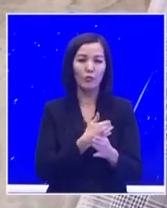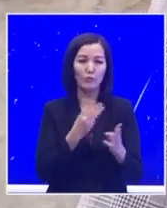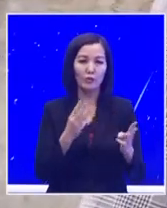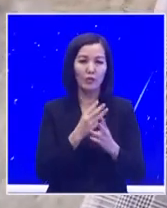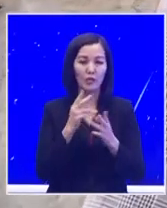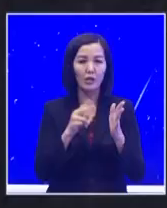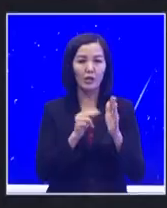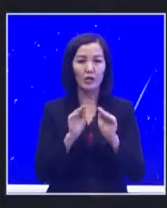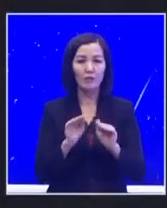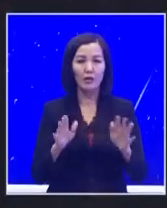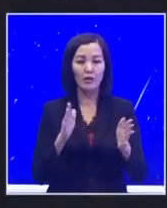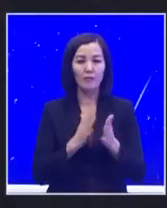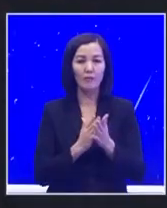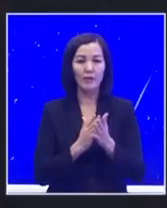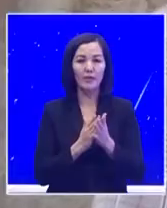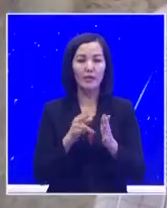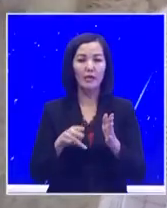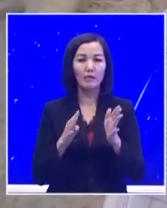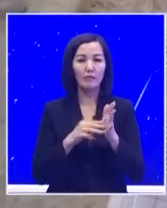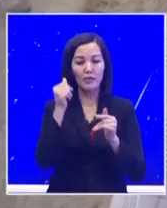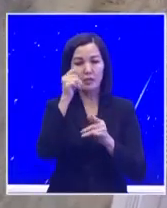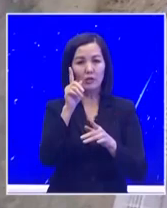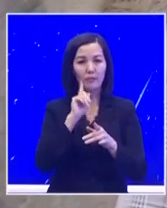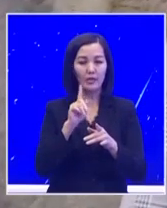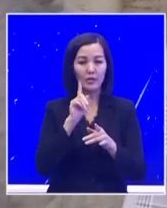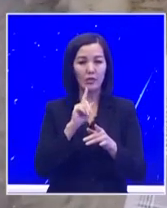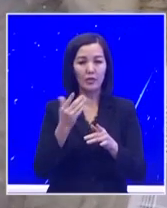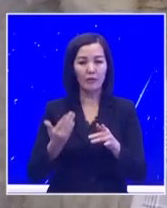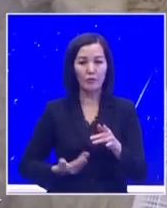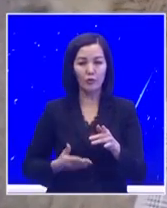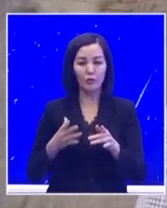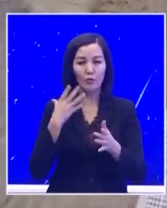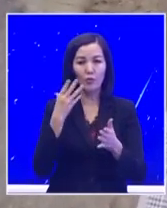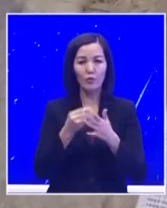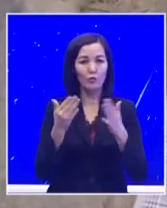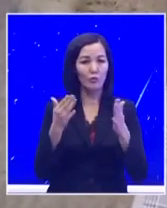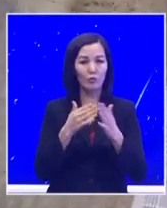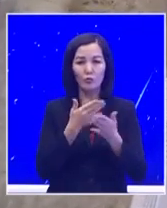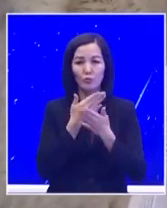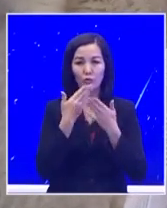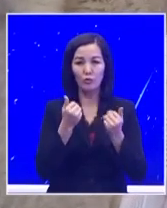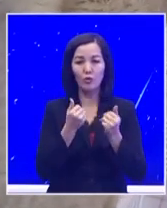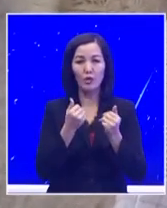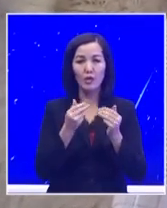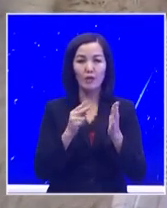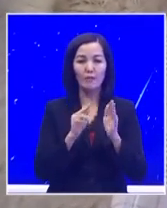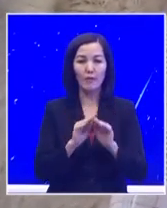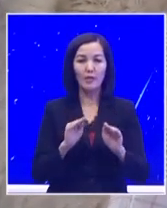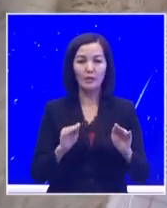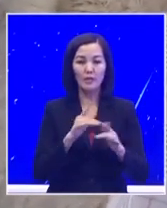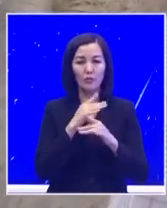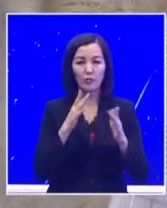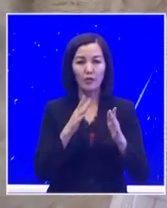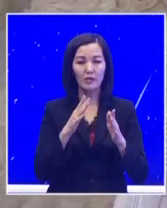7 балам бар. 2008 жылдан бері пәтер жалдап тұрдым ғой. Жеке өзімнің жеке үйім болған жоқ. Бала саны көбейген сайын әрине қиын ғой